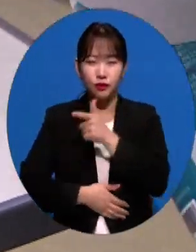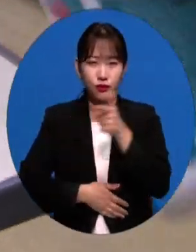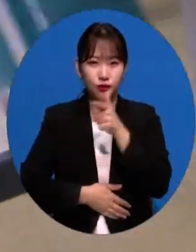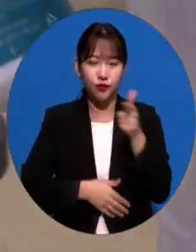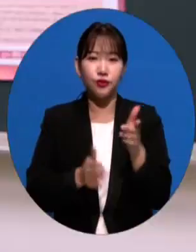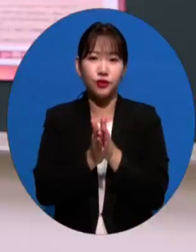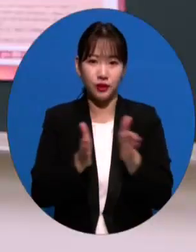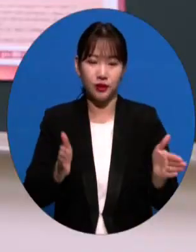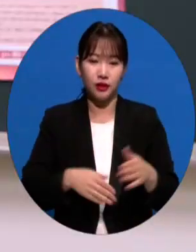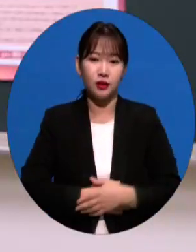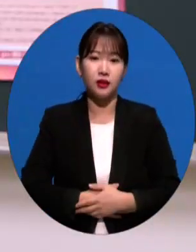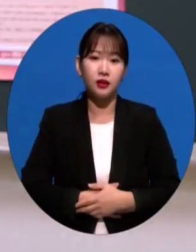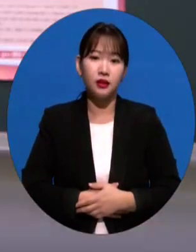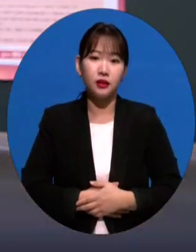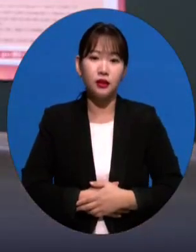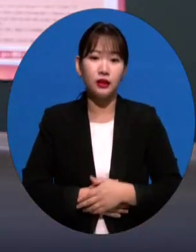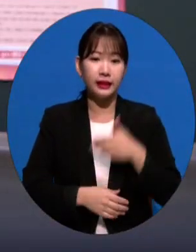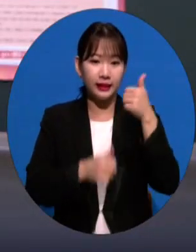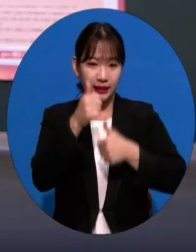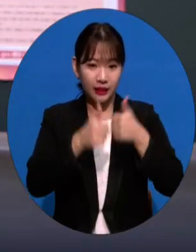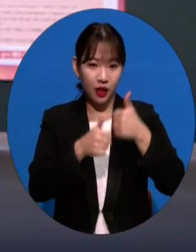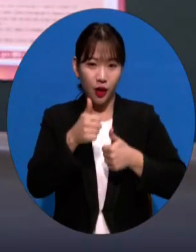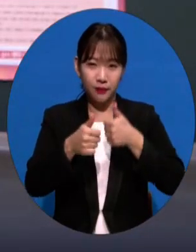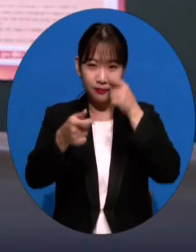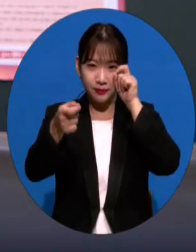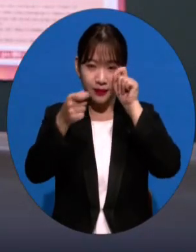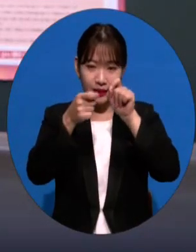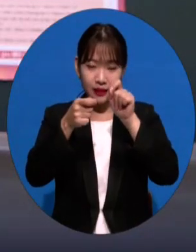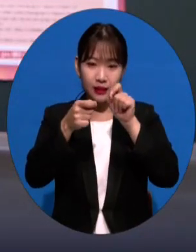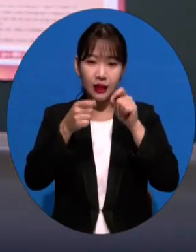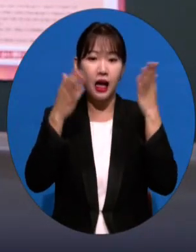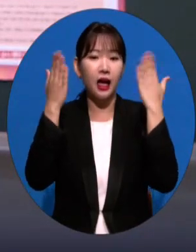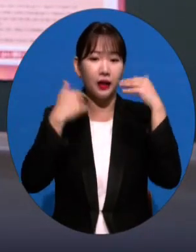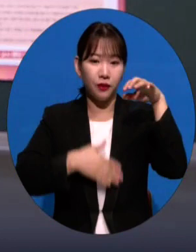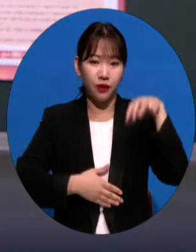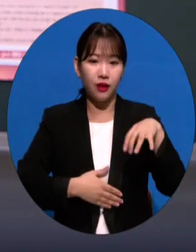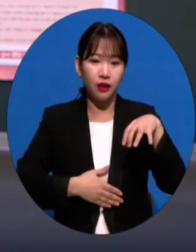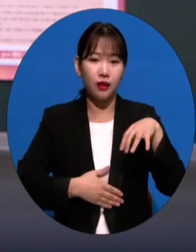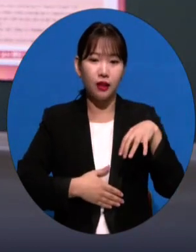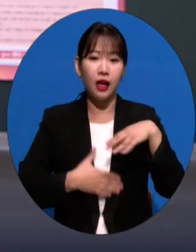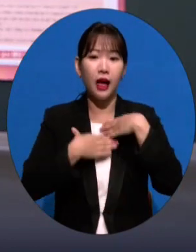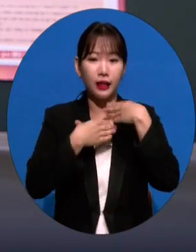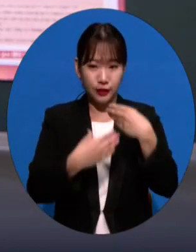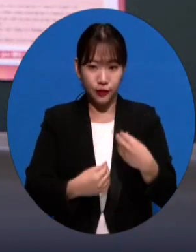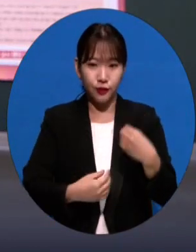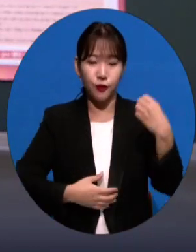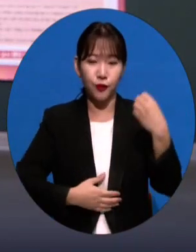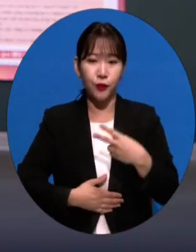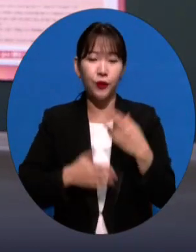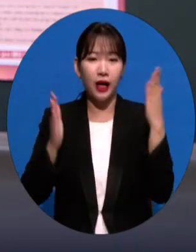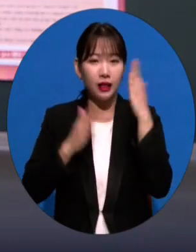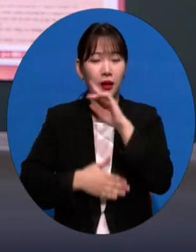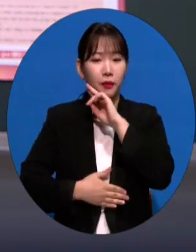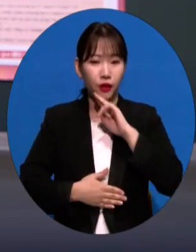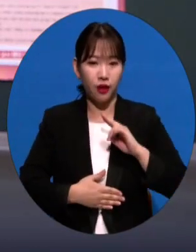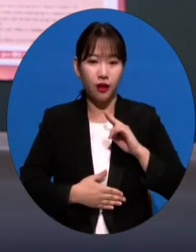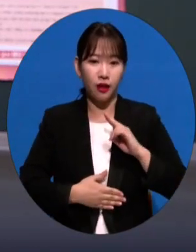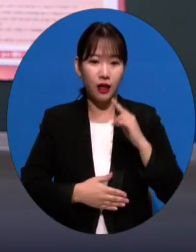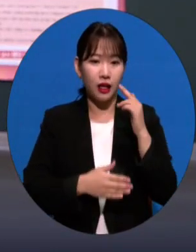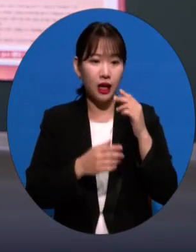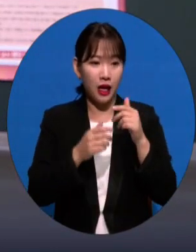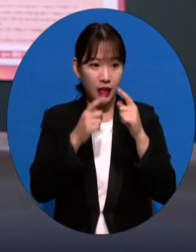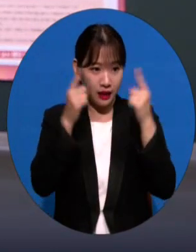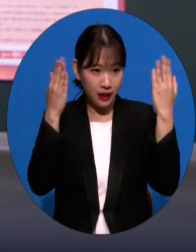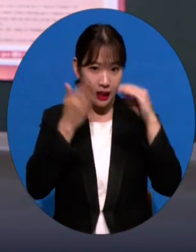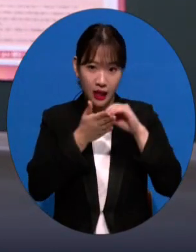나섰습니다. 수능을 앞두고 학교에서는 안전하고 학생들이 편안하게